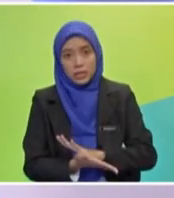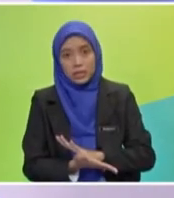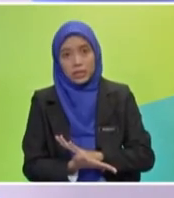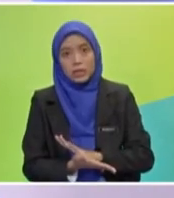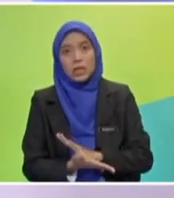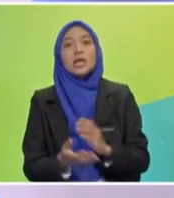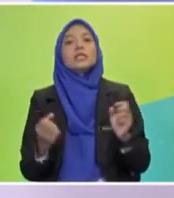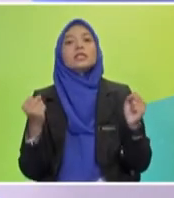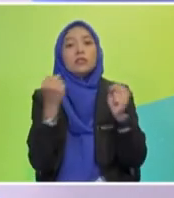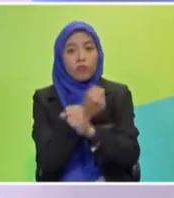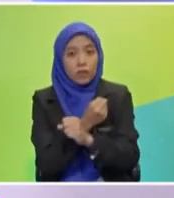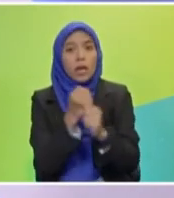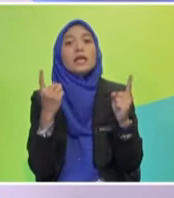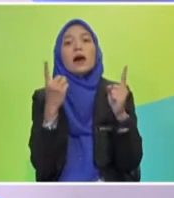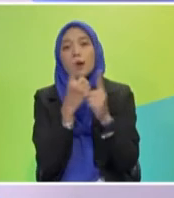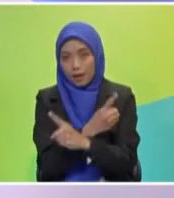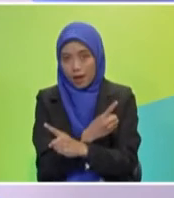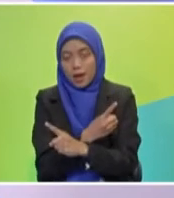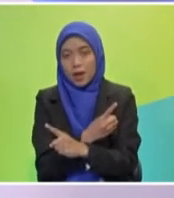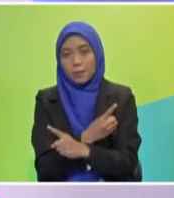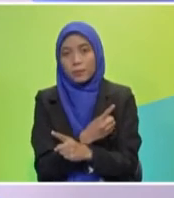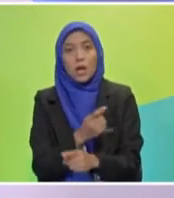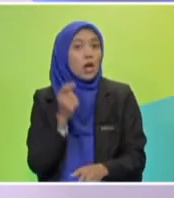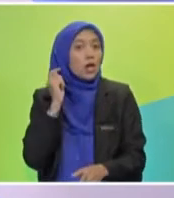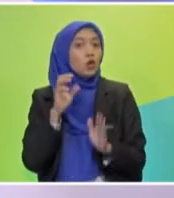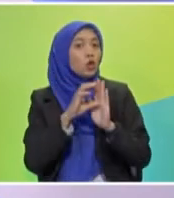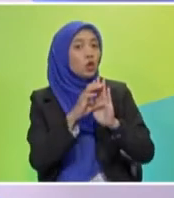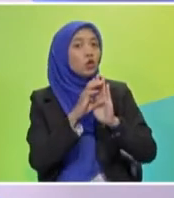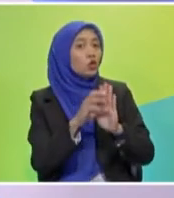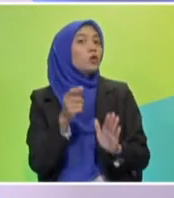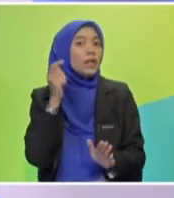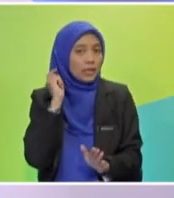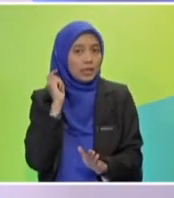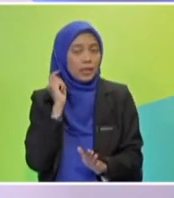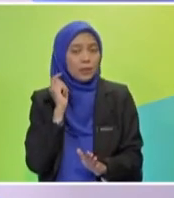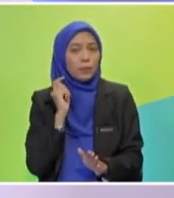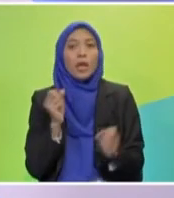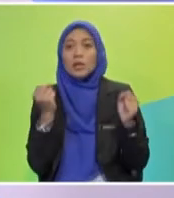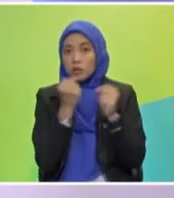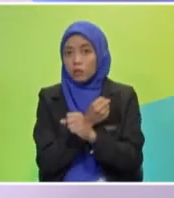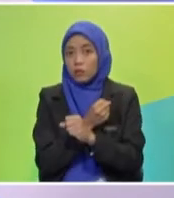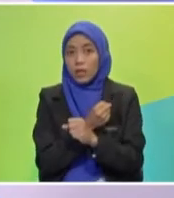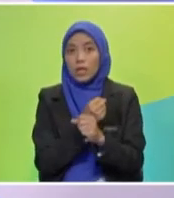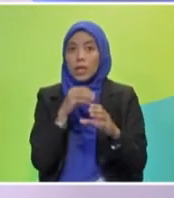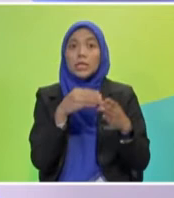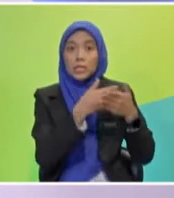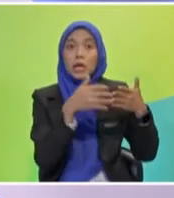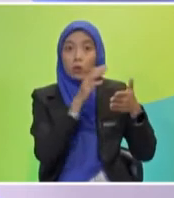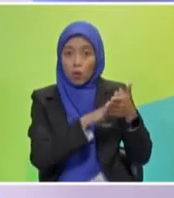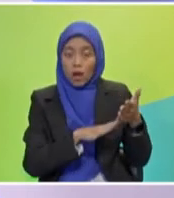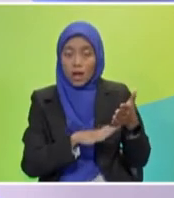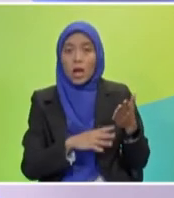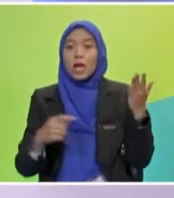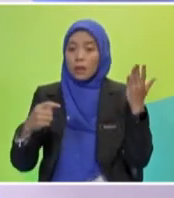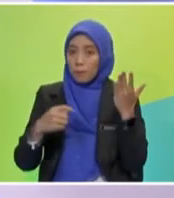kita kata CV-CV yang terhasil lah. Dalam macam itu tadi, kita ada carta kita tadi, CV raksasa yang ada tadi, itulah mewakili proses